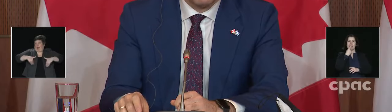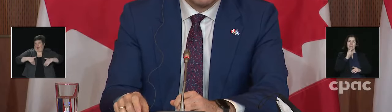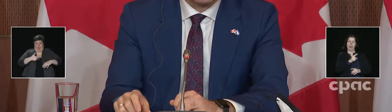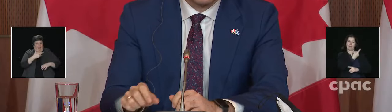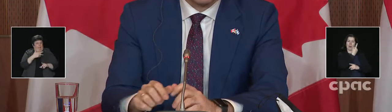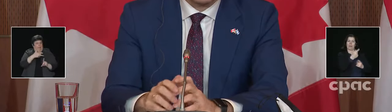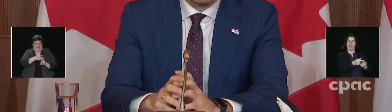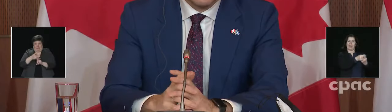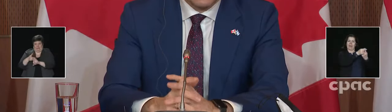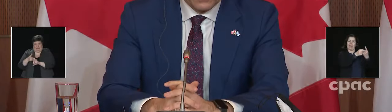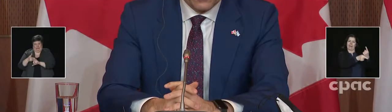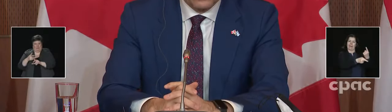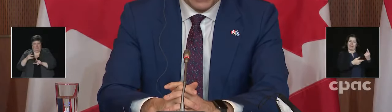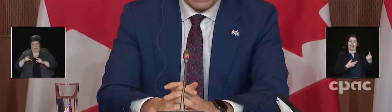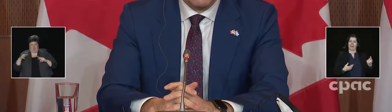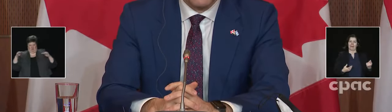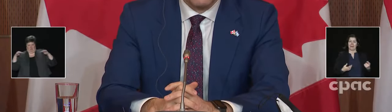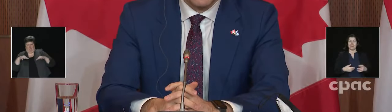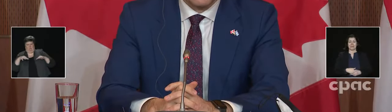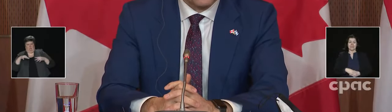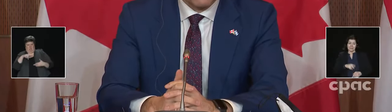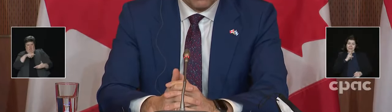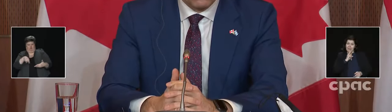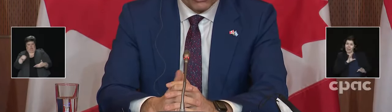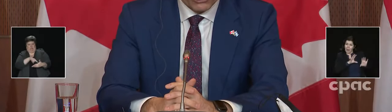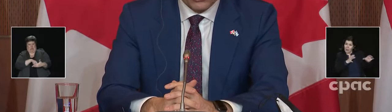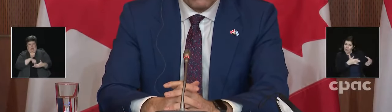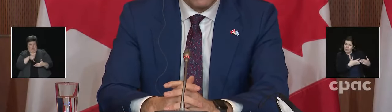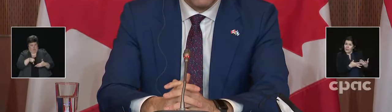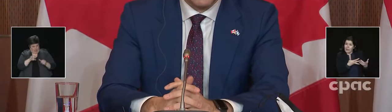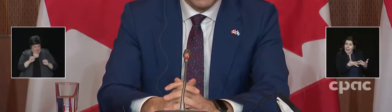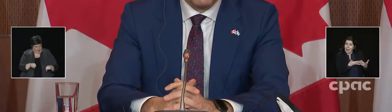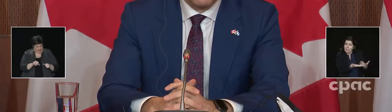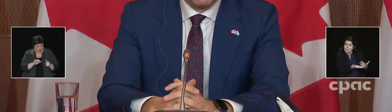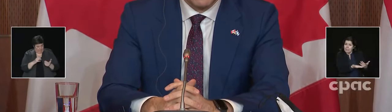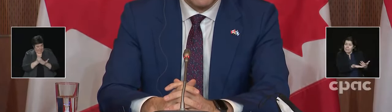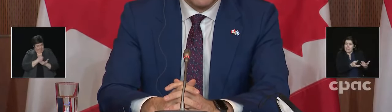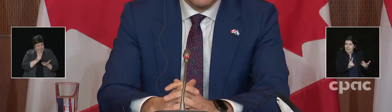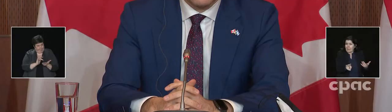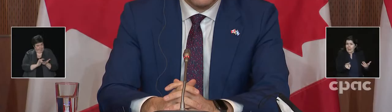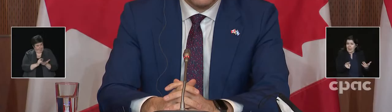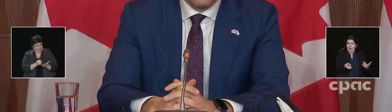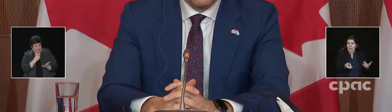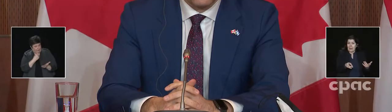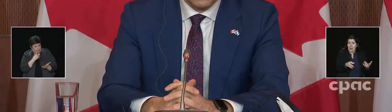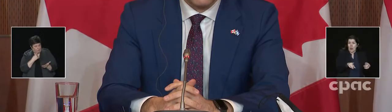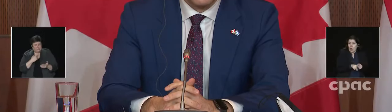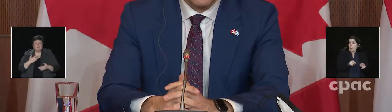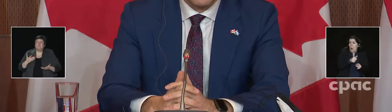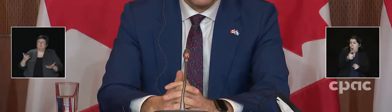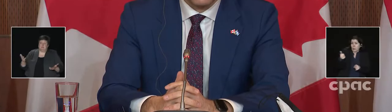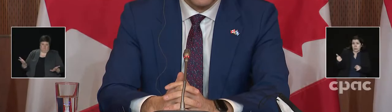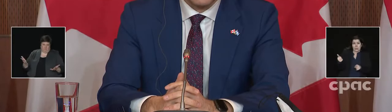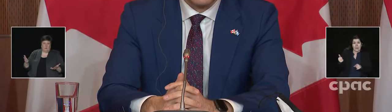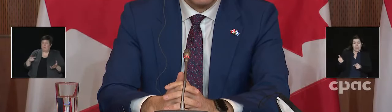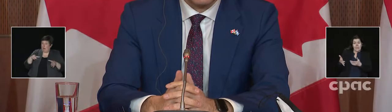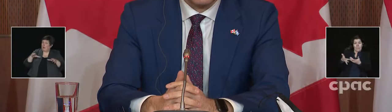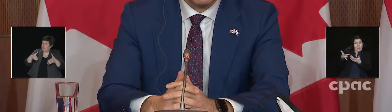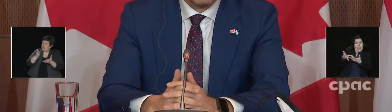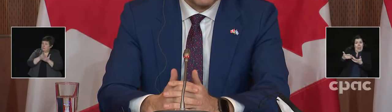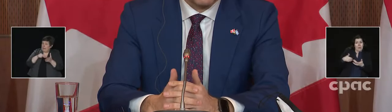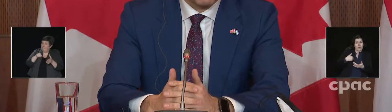Bien, un, ils sont effectivement vulnérables, comme d'autres le sont. Ils sont vulnérables de par leur choix, le choix qu'ils ont